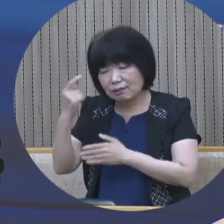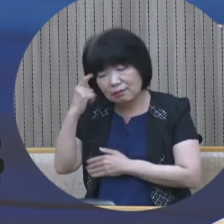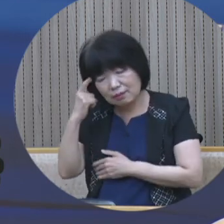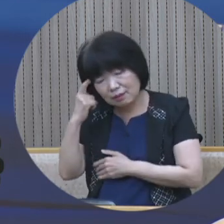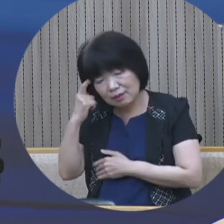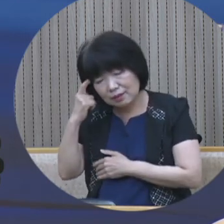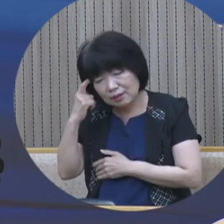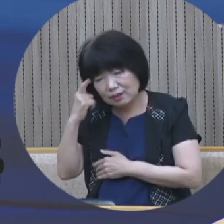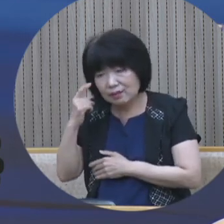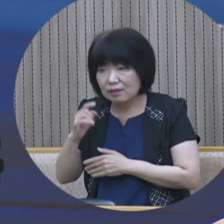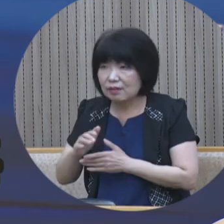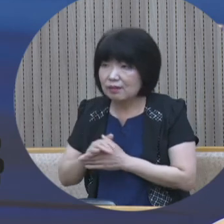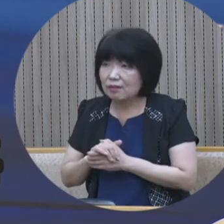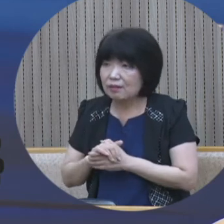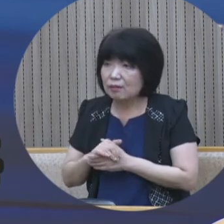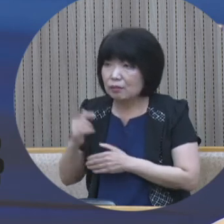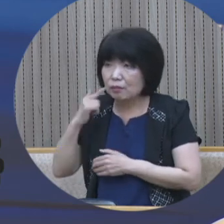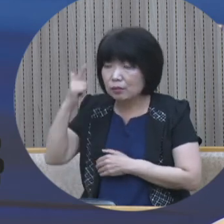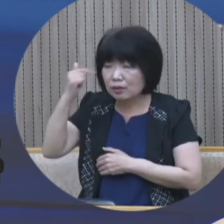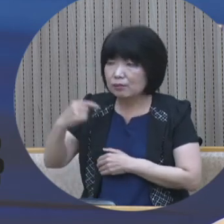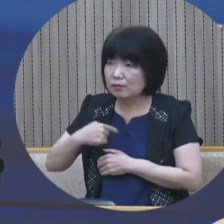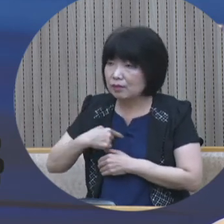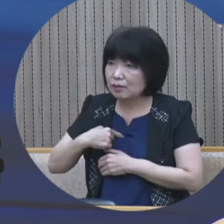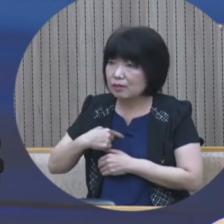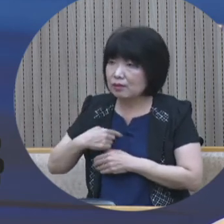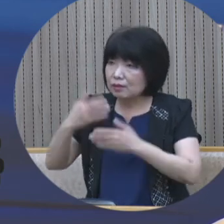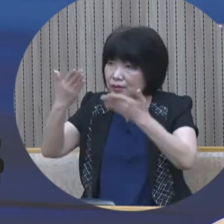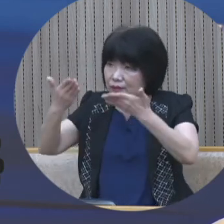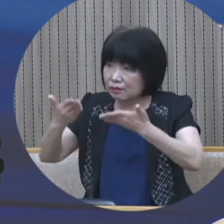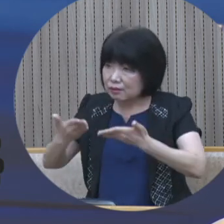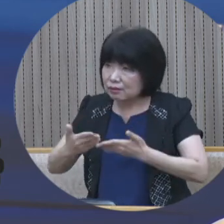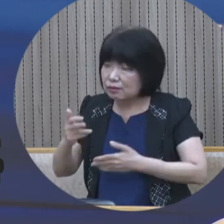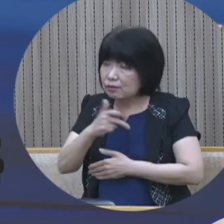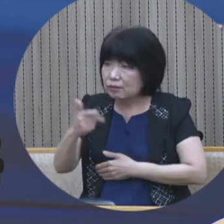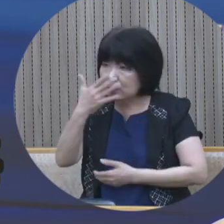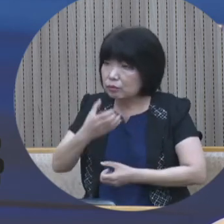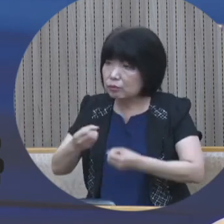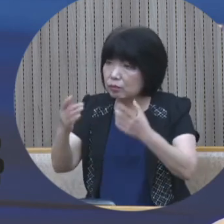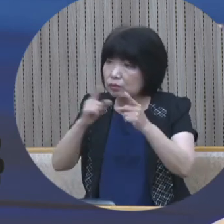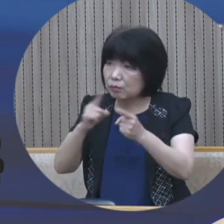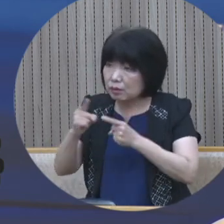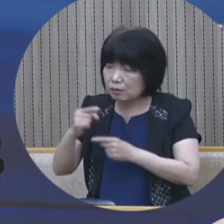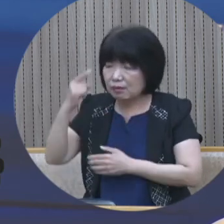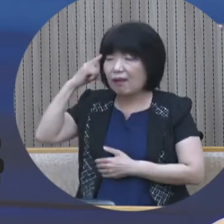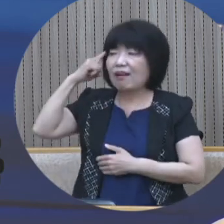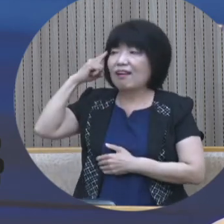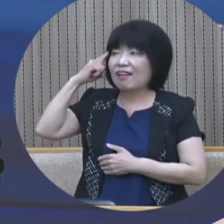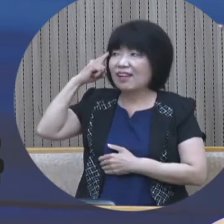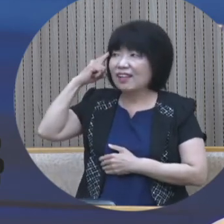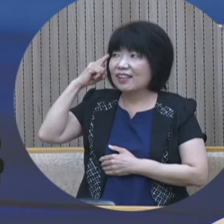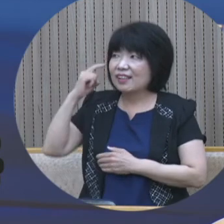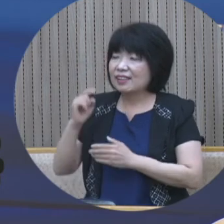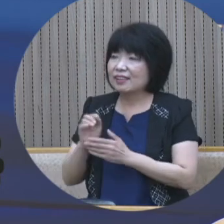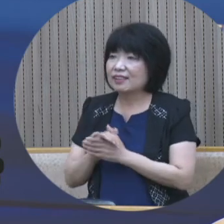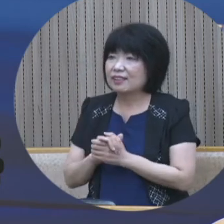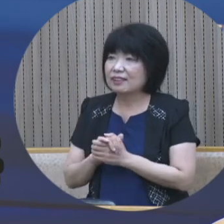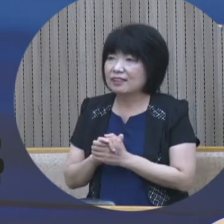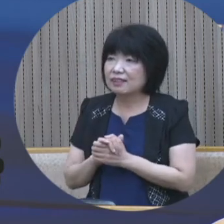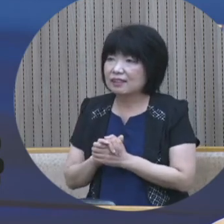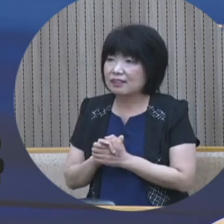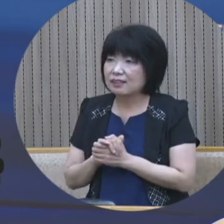해봤는데요, 목사님이 저한테 주신 큰 축복의 말씀인 것을 깨달았어요.